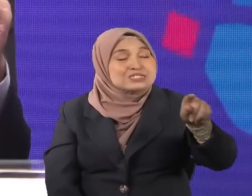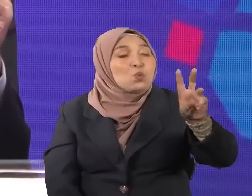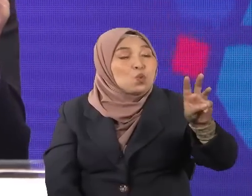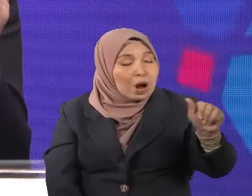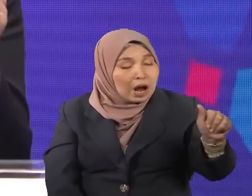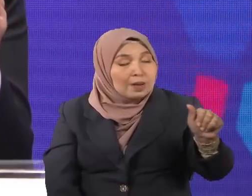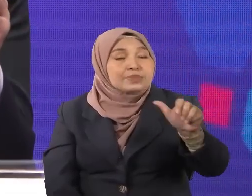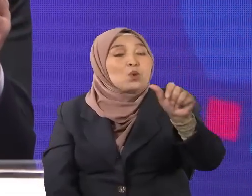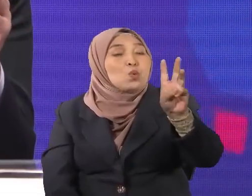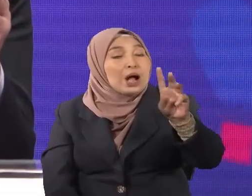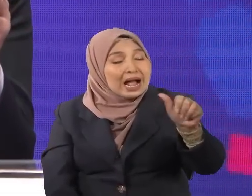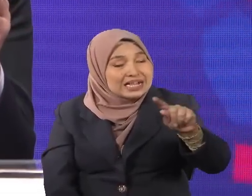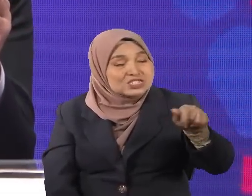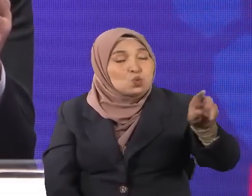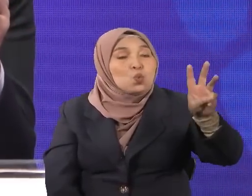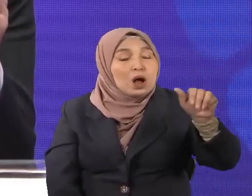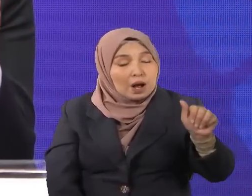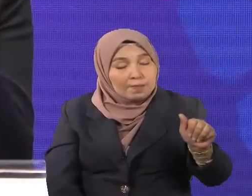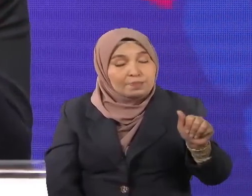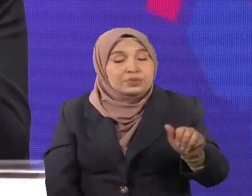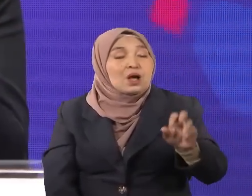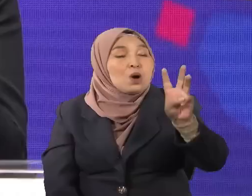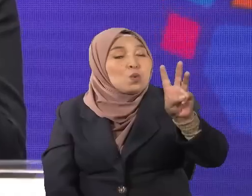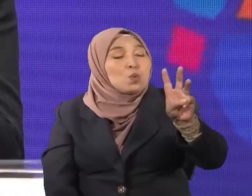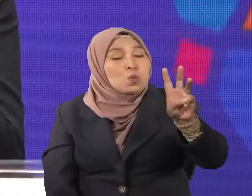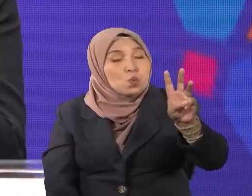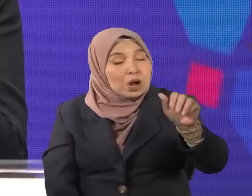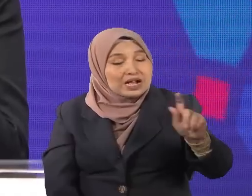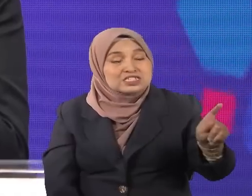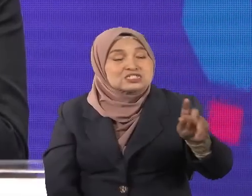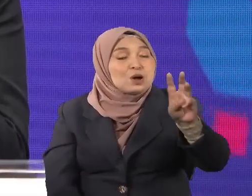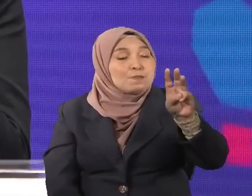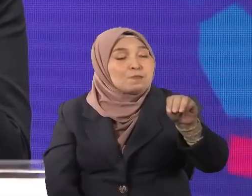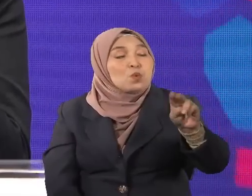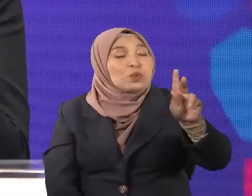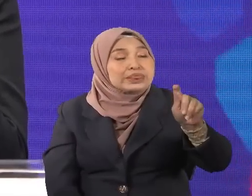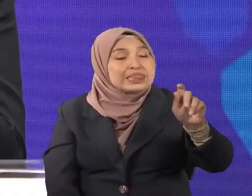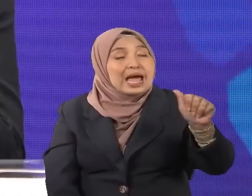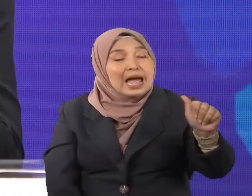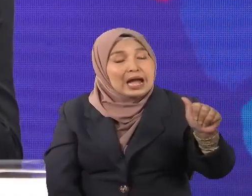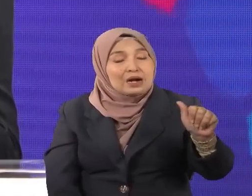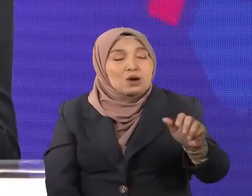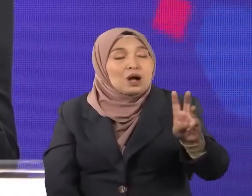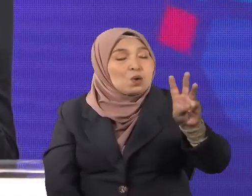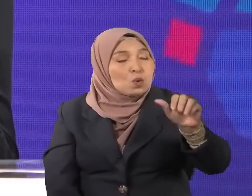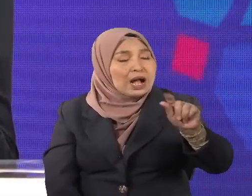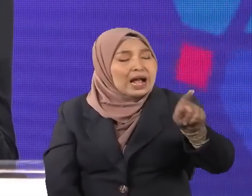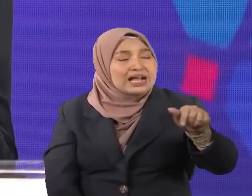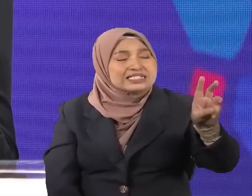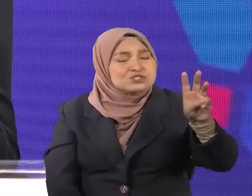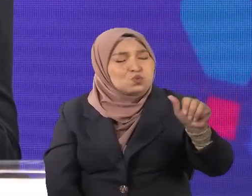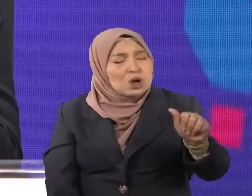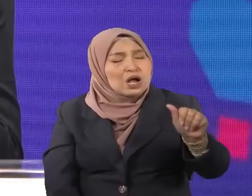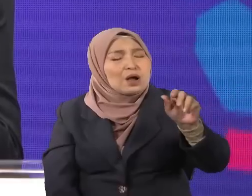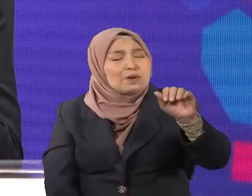wa azwa. Wa azwa. Wa azwa. Lepas tu muta tu jadi tipis, muta. Wa azwa